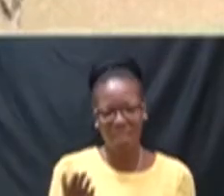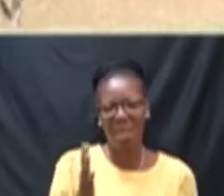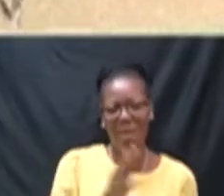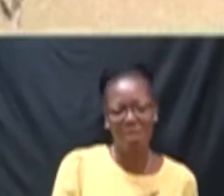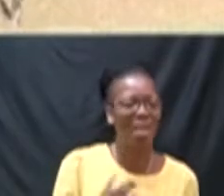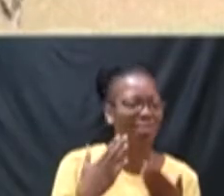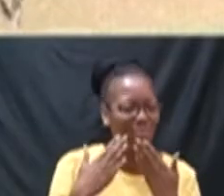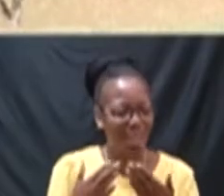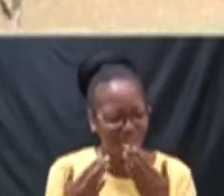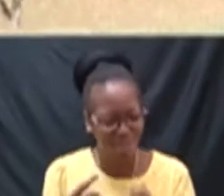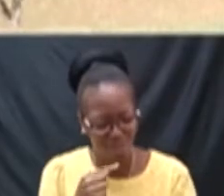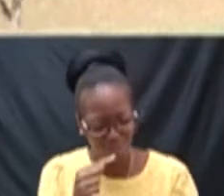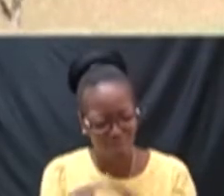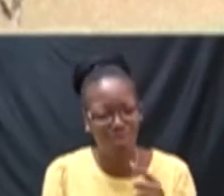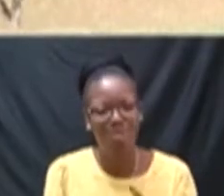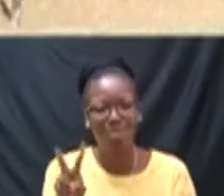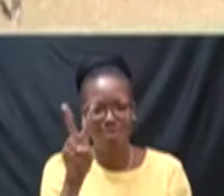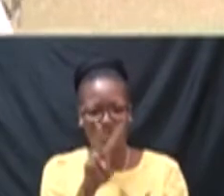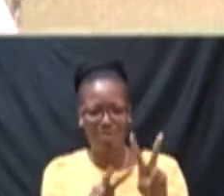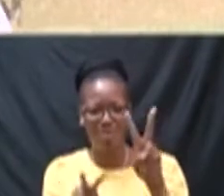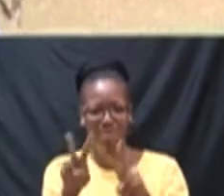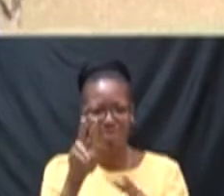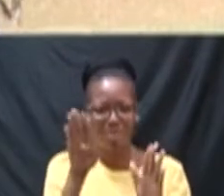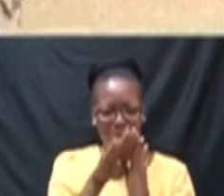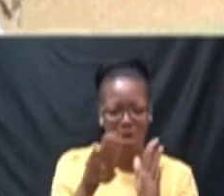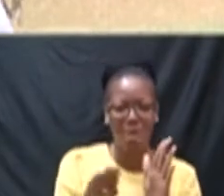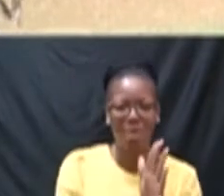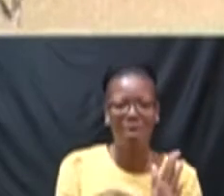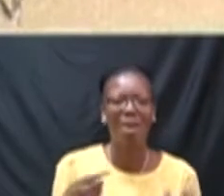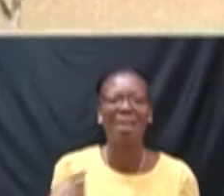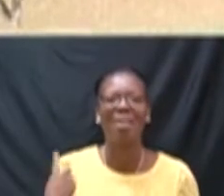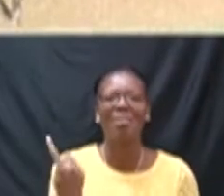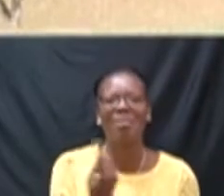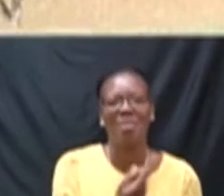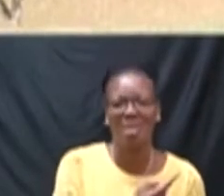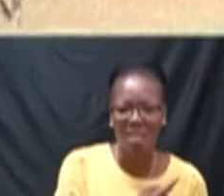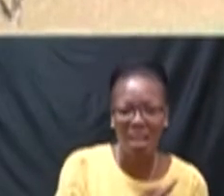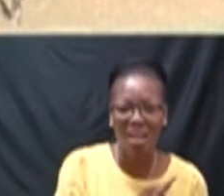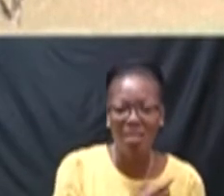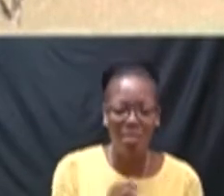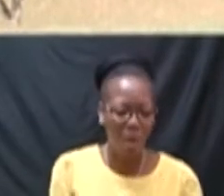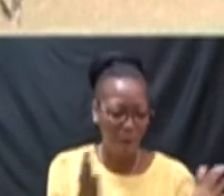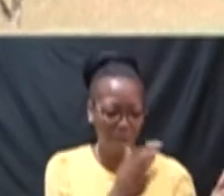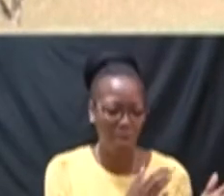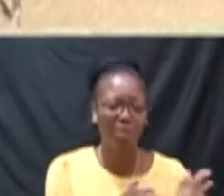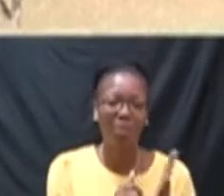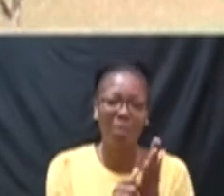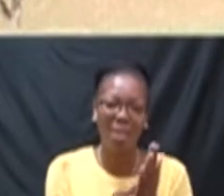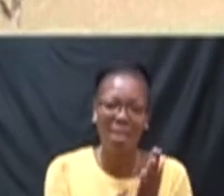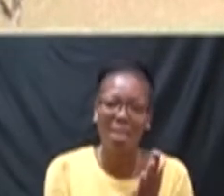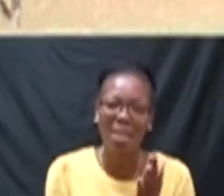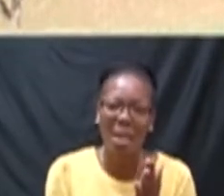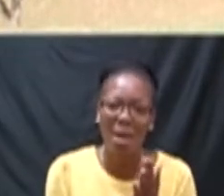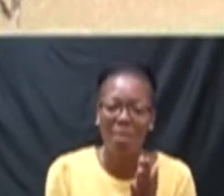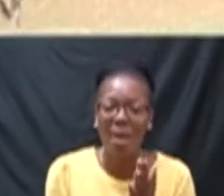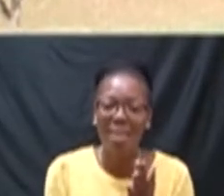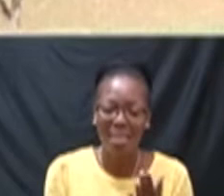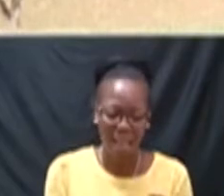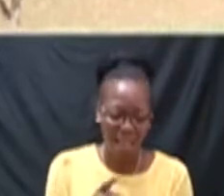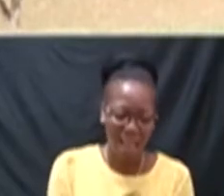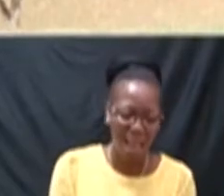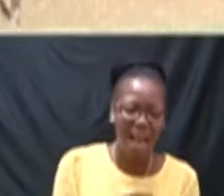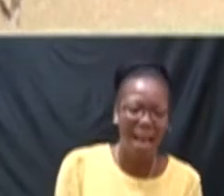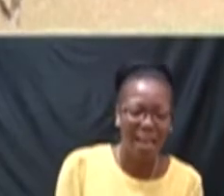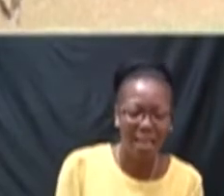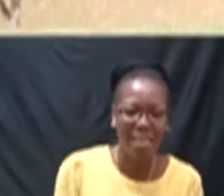Karibu tena mtazamaji na asante kuendelea kutazama Mkulima. Mbali na mahindi, mpunga ni